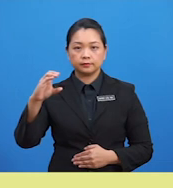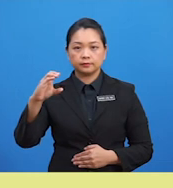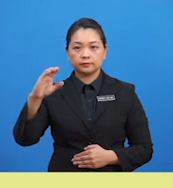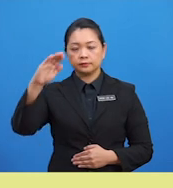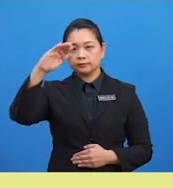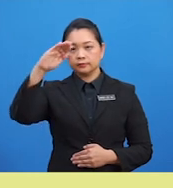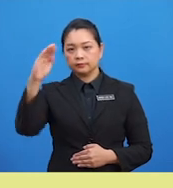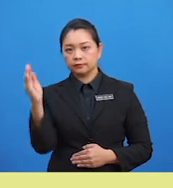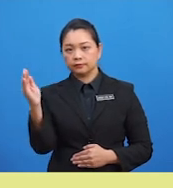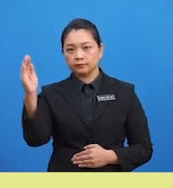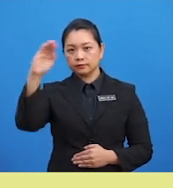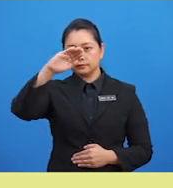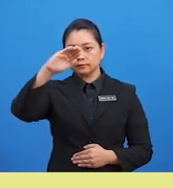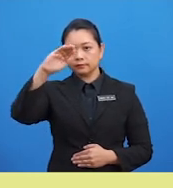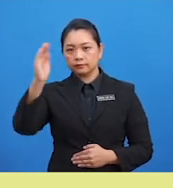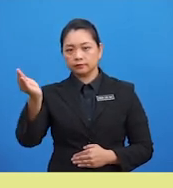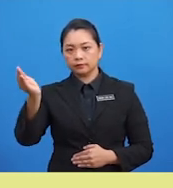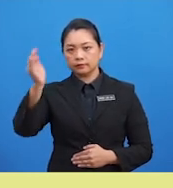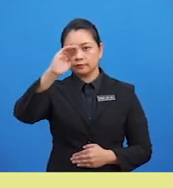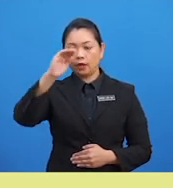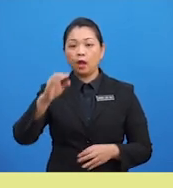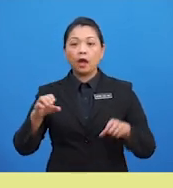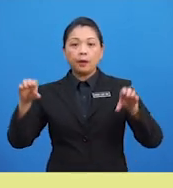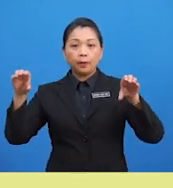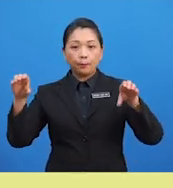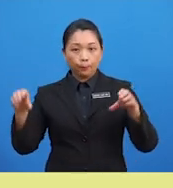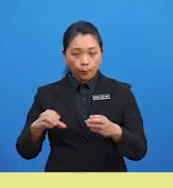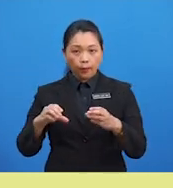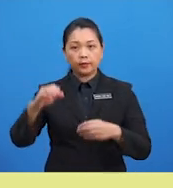Arc digunakan untuk membuat lengkung.